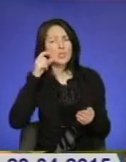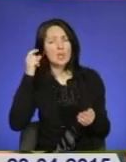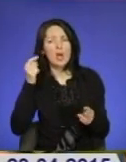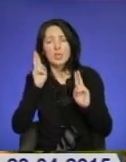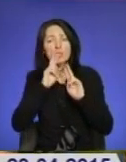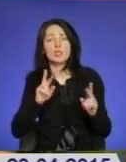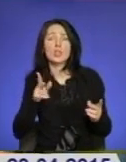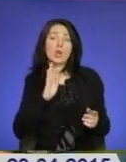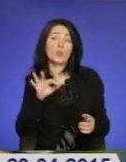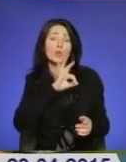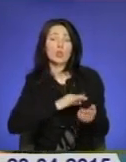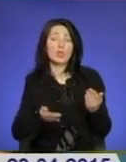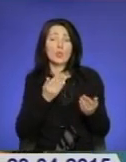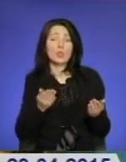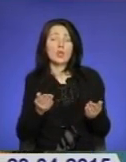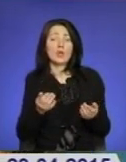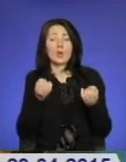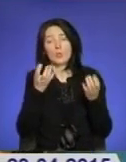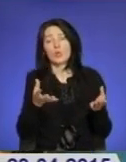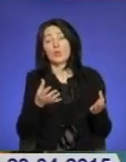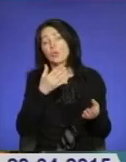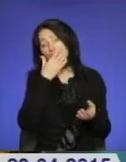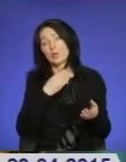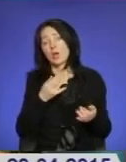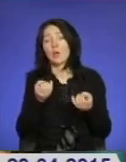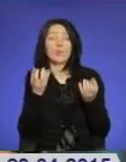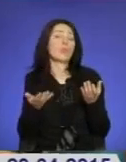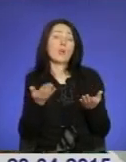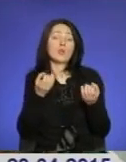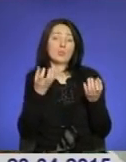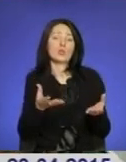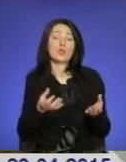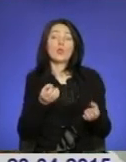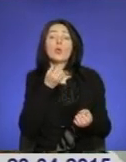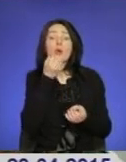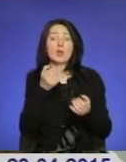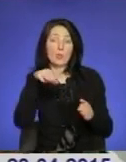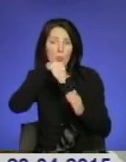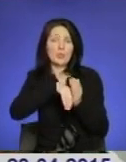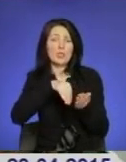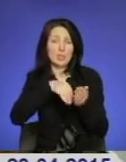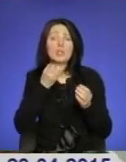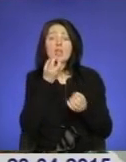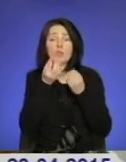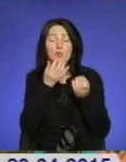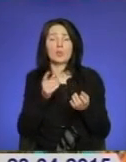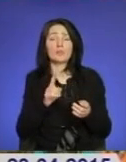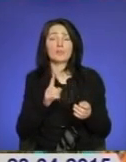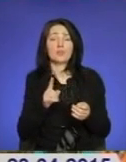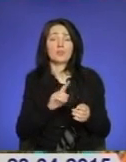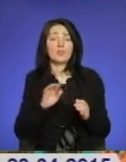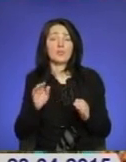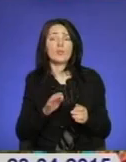для якоїсь рослини. Ну так, хто як захоче. Про те, що не забракне сили чи ідей активістам,